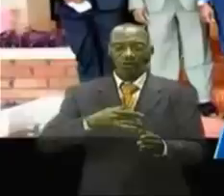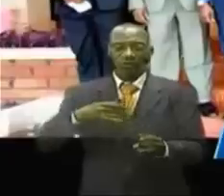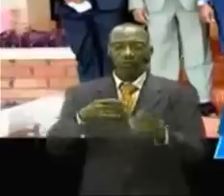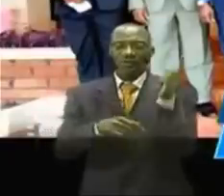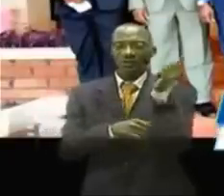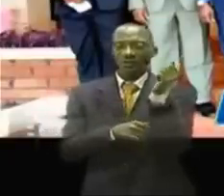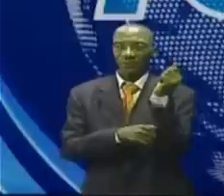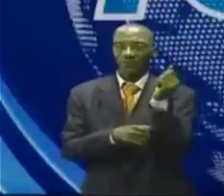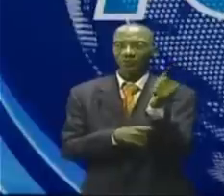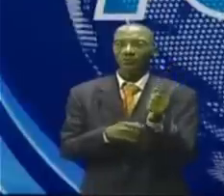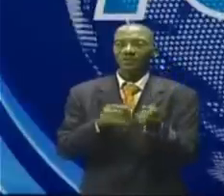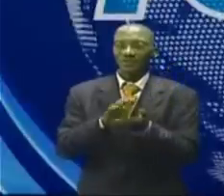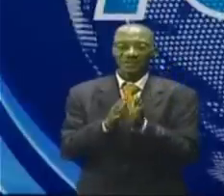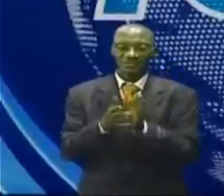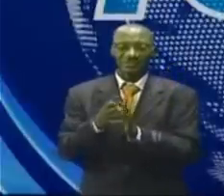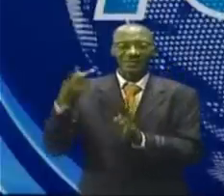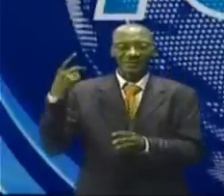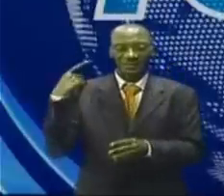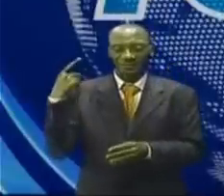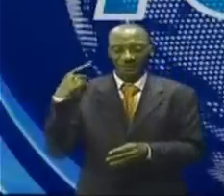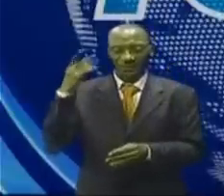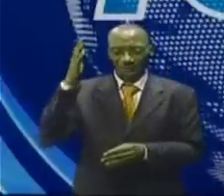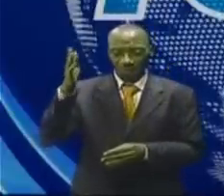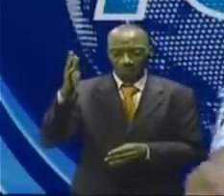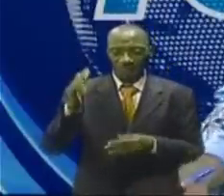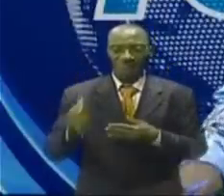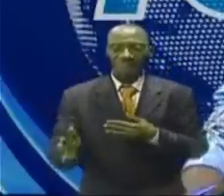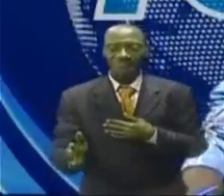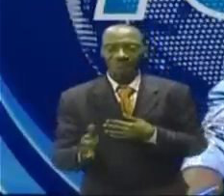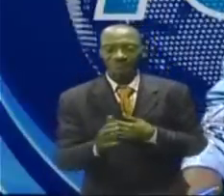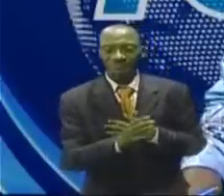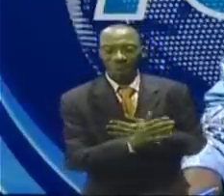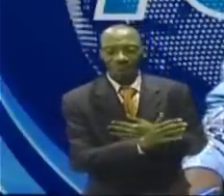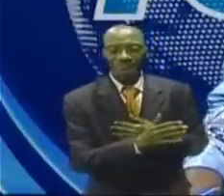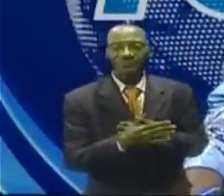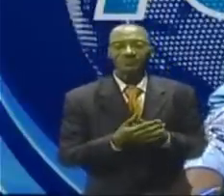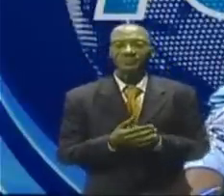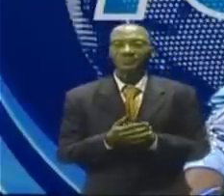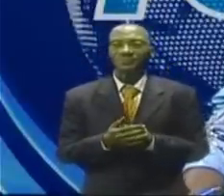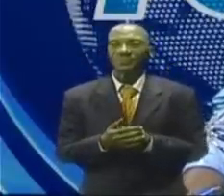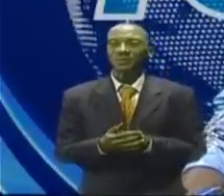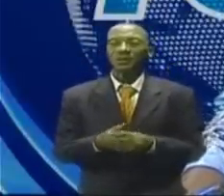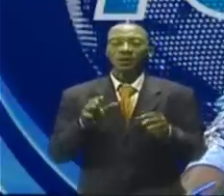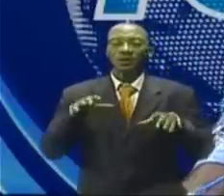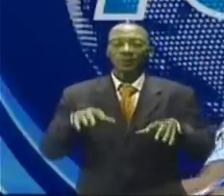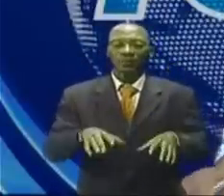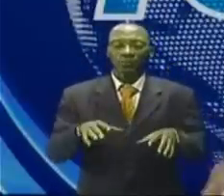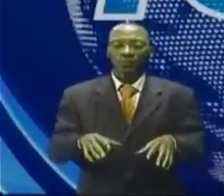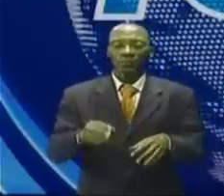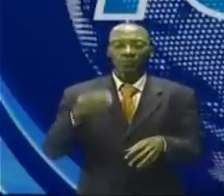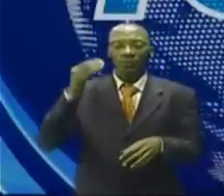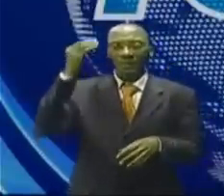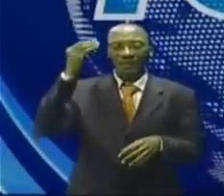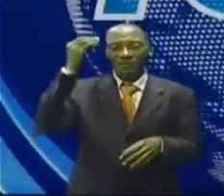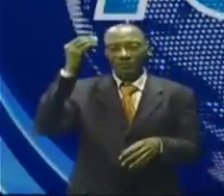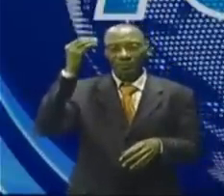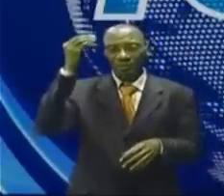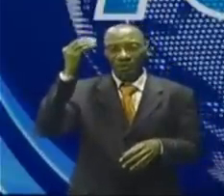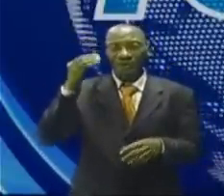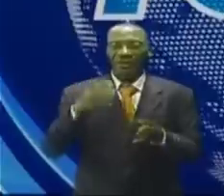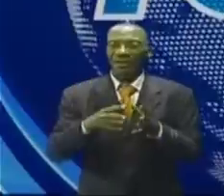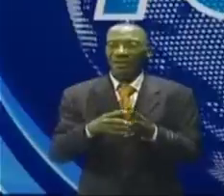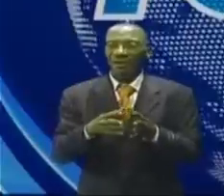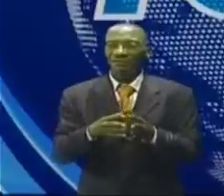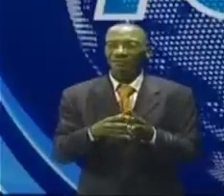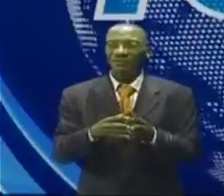électoral. Il adhère à la formation politique Congo Espoir. Monseigneur Moïse Mazaboulou